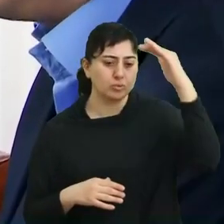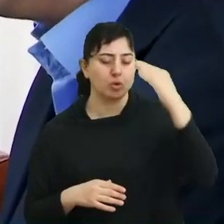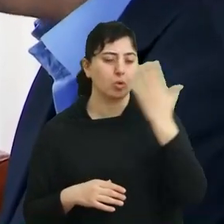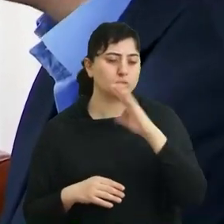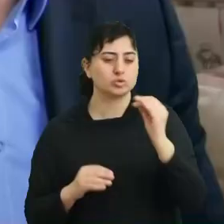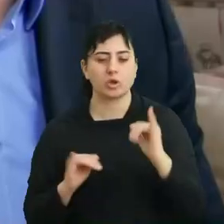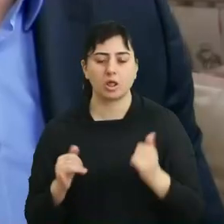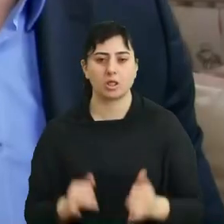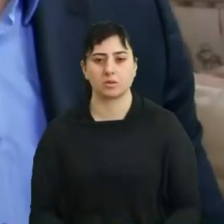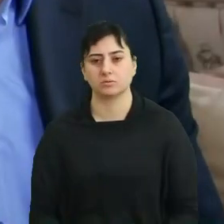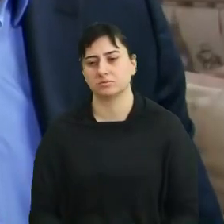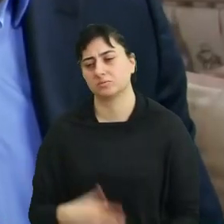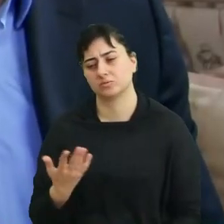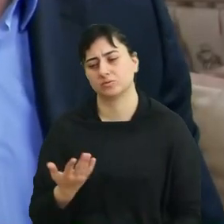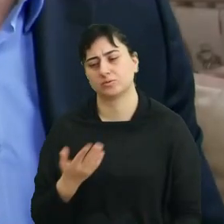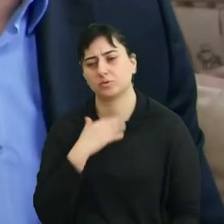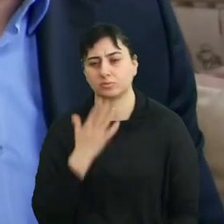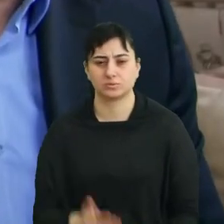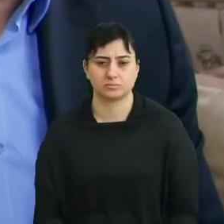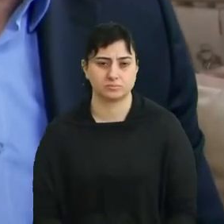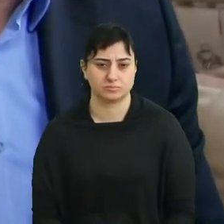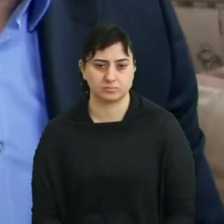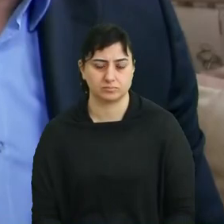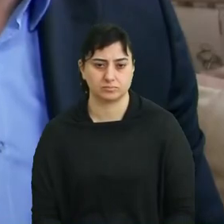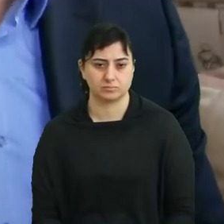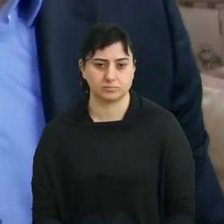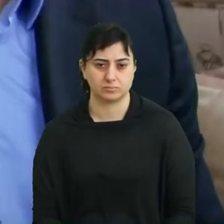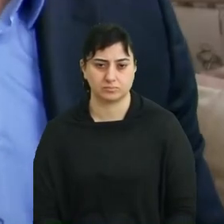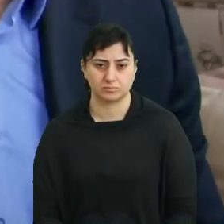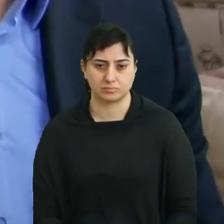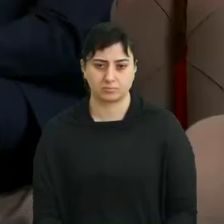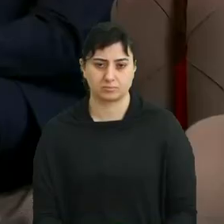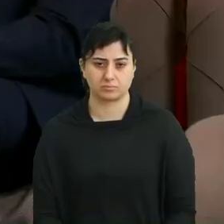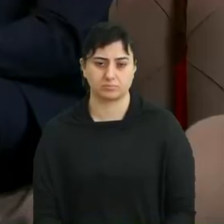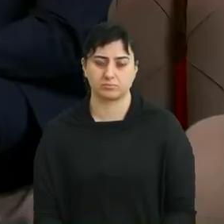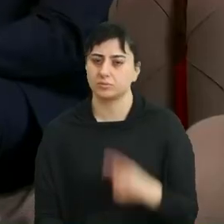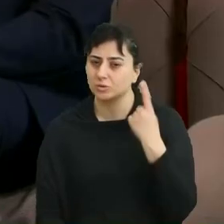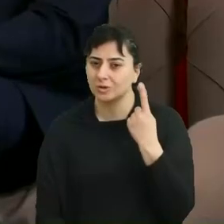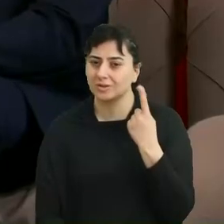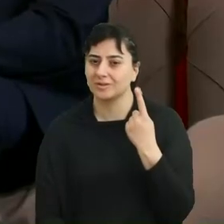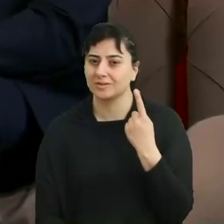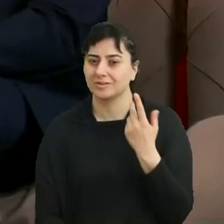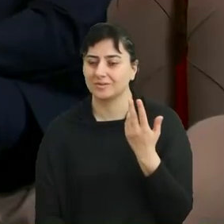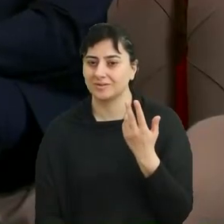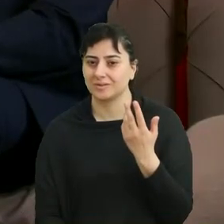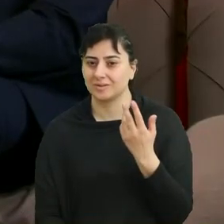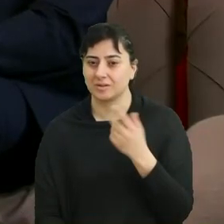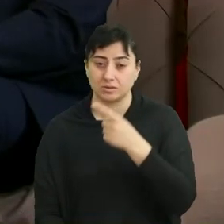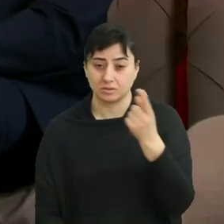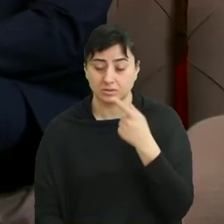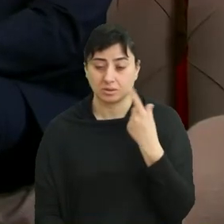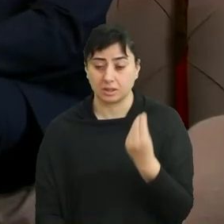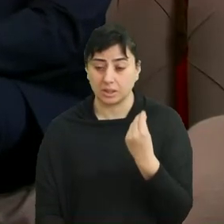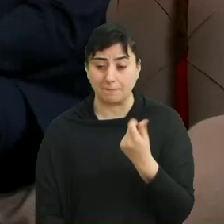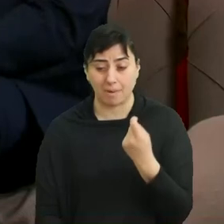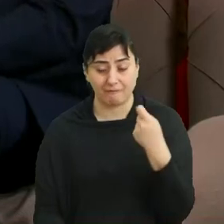arkadaşları dalga geçmez mi? Ya abartma canım daha neler ya. Ya bir düşünsene. Hayır. Eğer dedikleri kadar